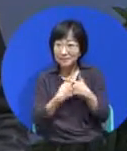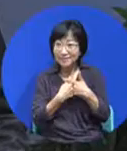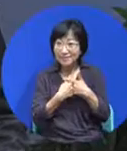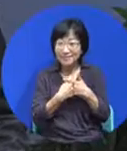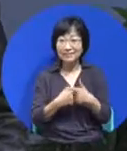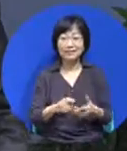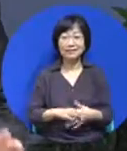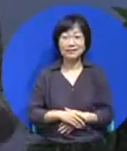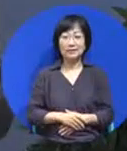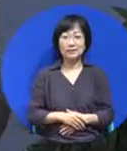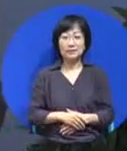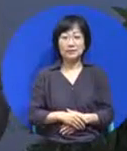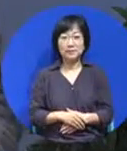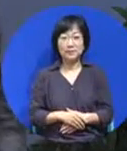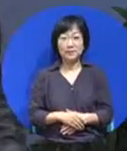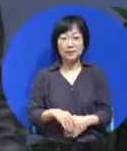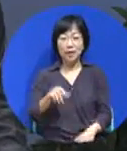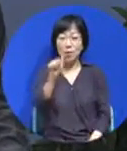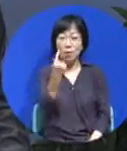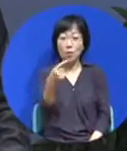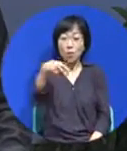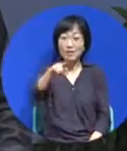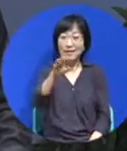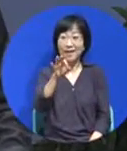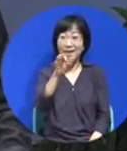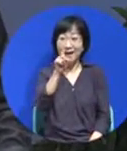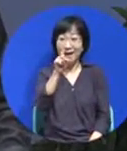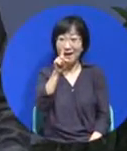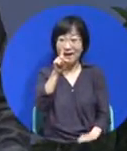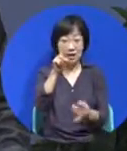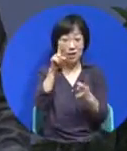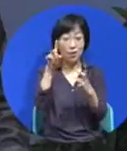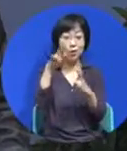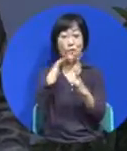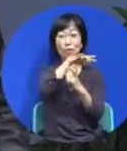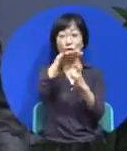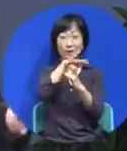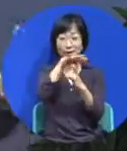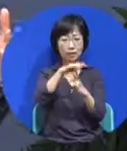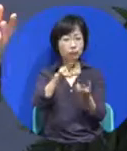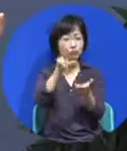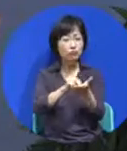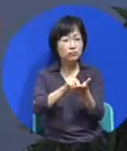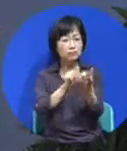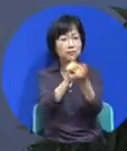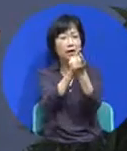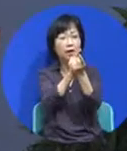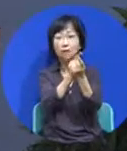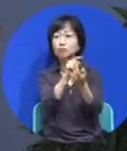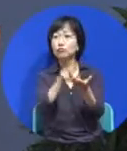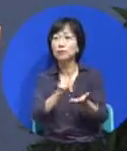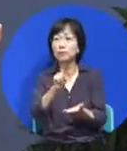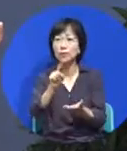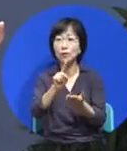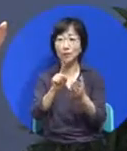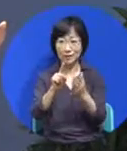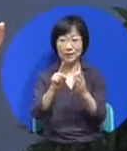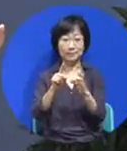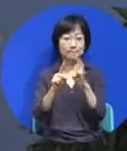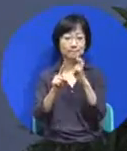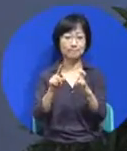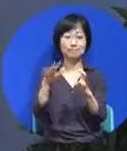that? 자, 호세아에게 무슨 문제가 왔냐? What kind of problem came to Hosea? 문제 같다고 왔어요. A problem came to him.